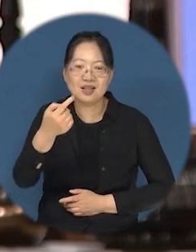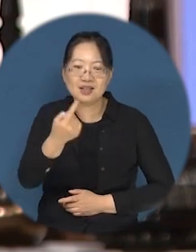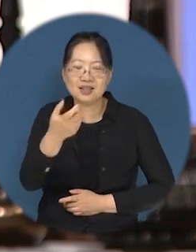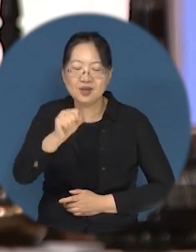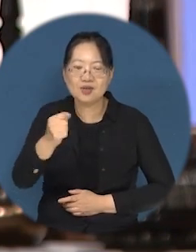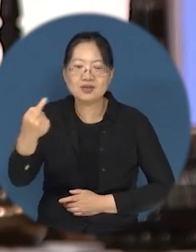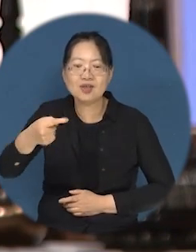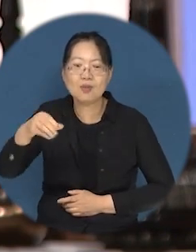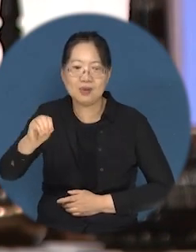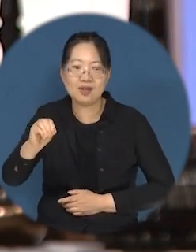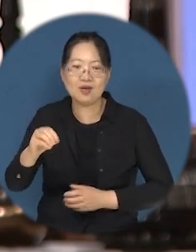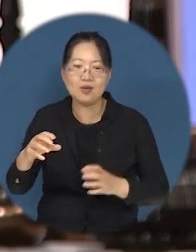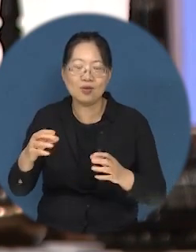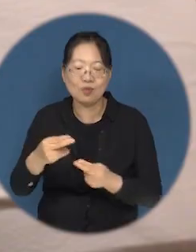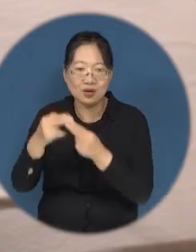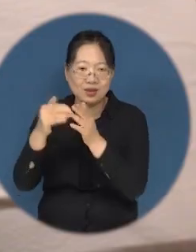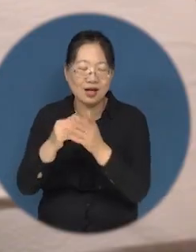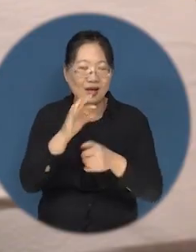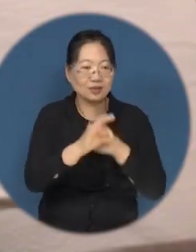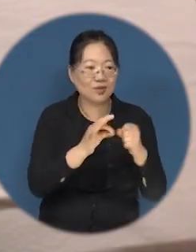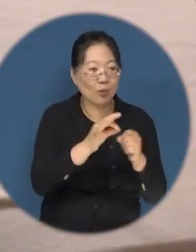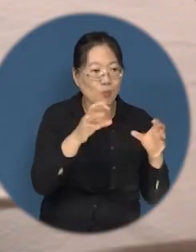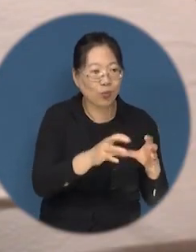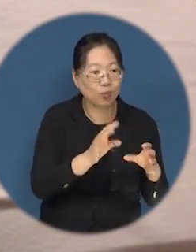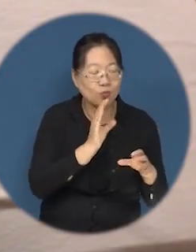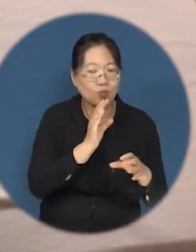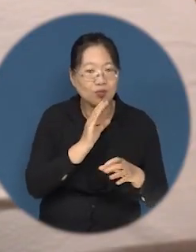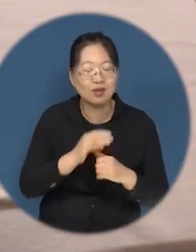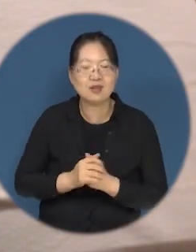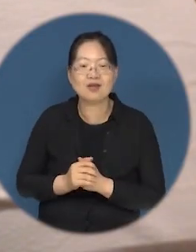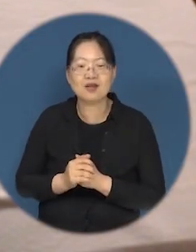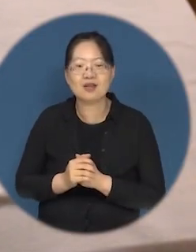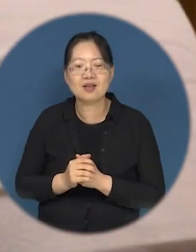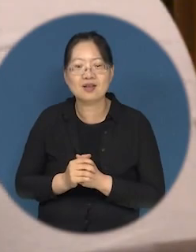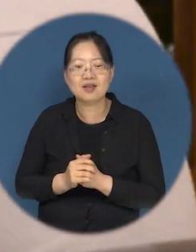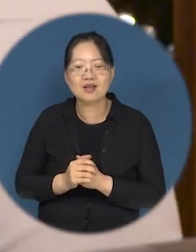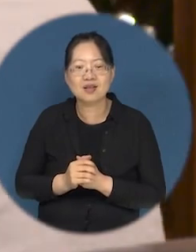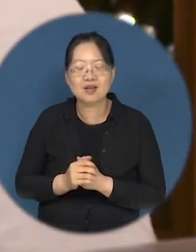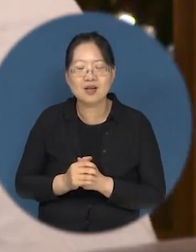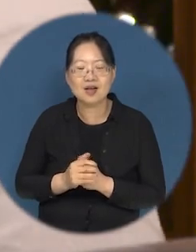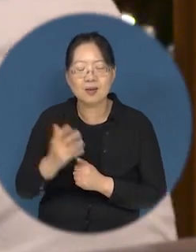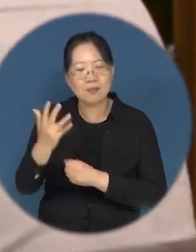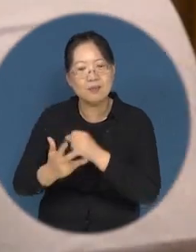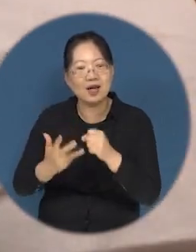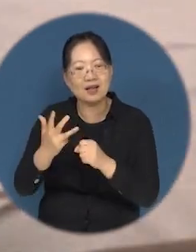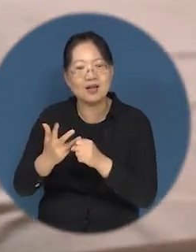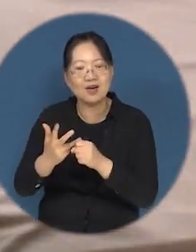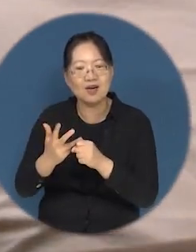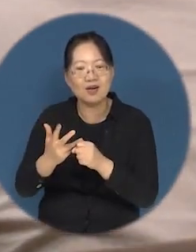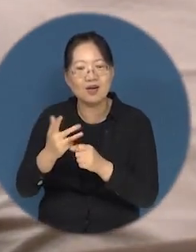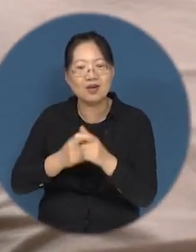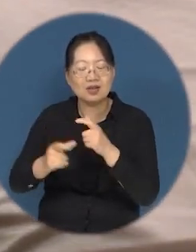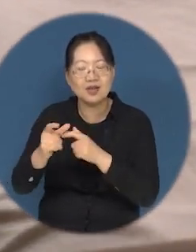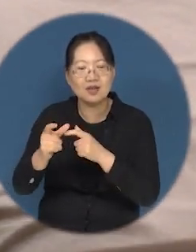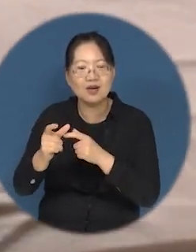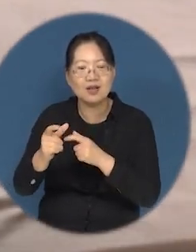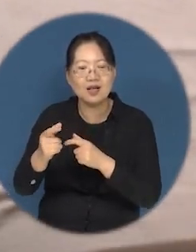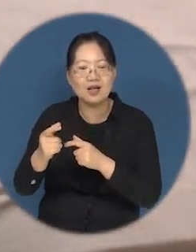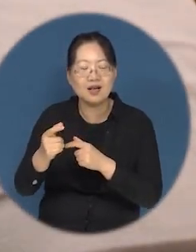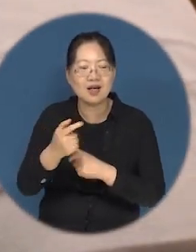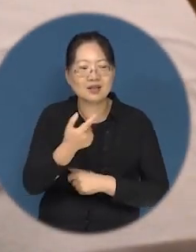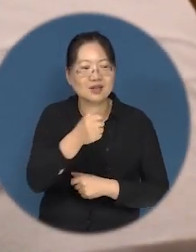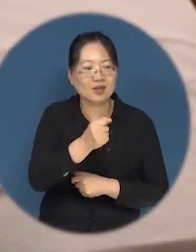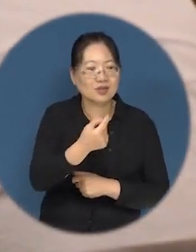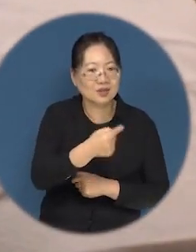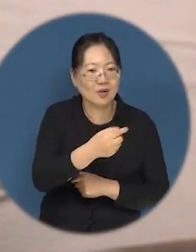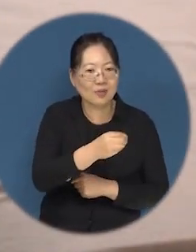모았습니다. 99년에. 10년 모으니까? 뭐 한 10년은 아니고 거의 한 8년 좀 더 됐을 때예요. 1억 천? 네, 1억